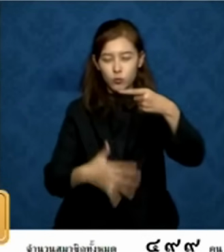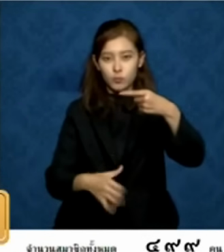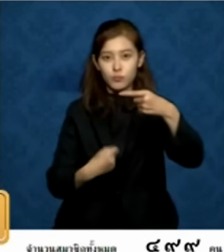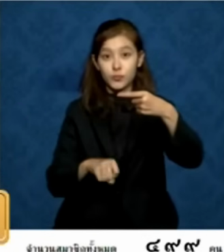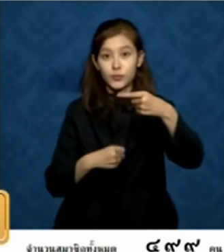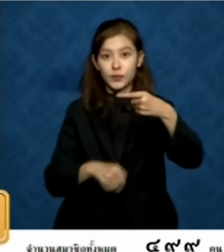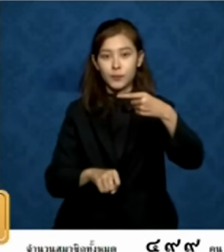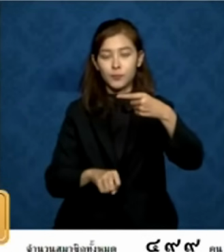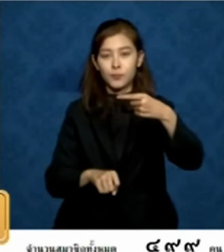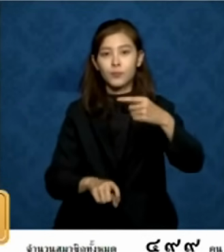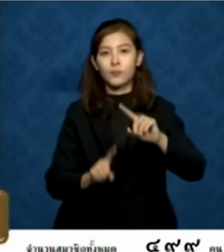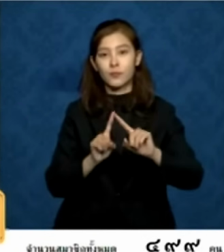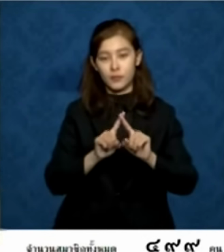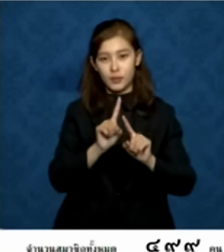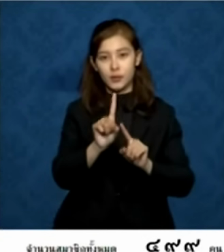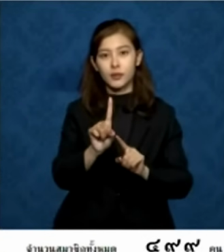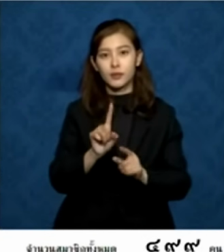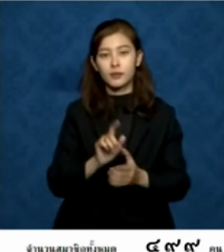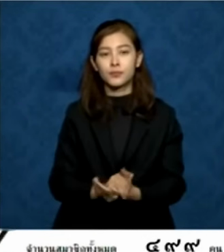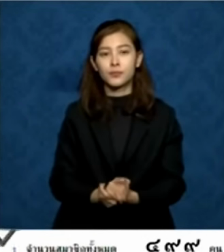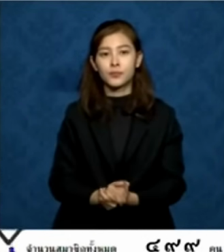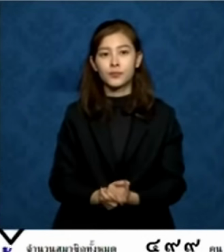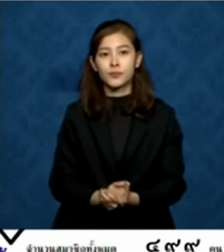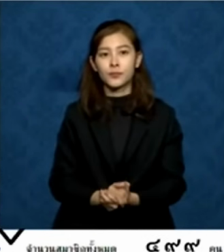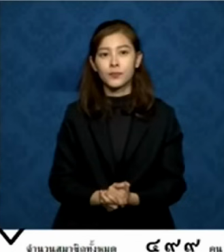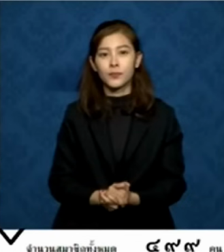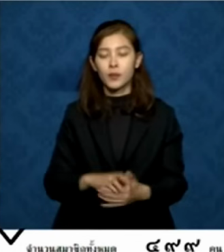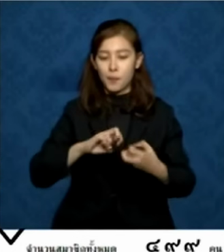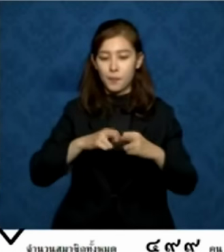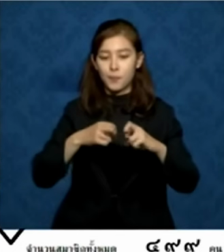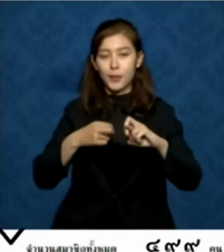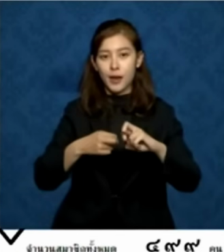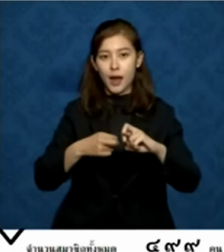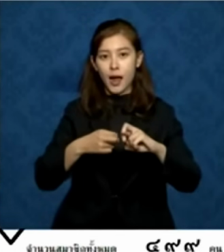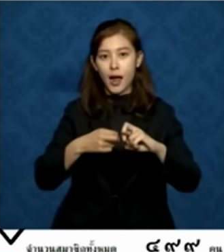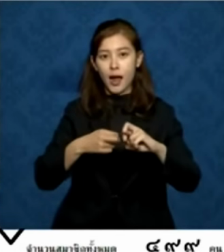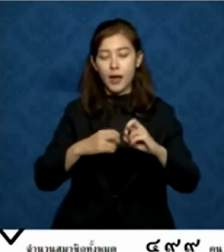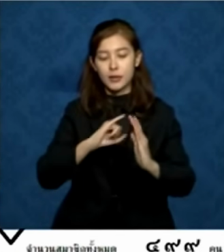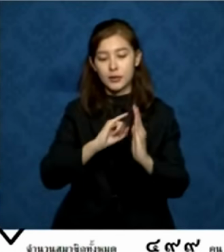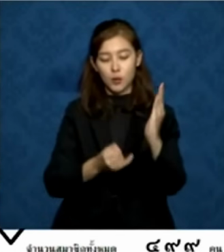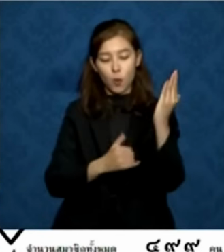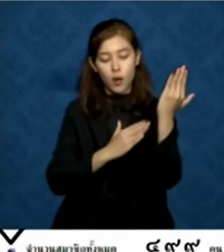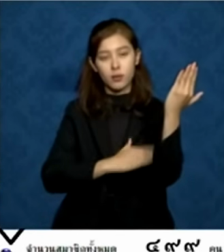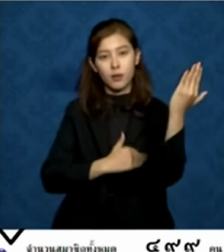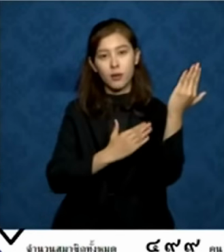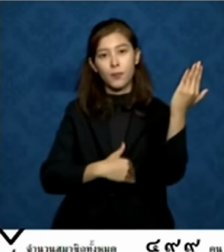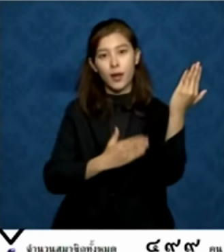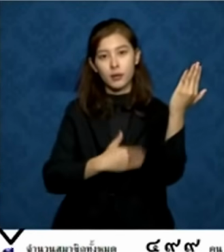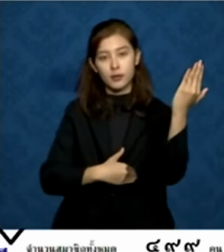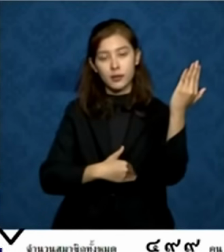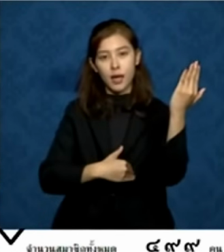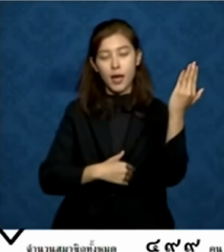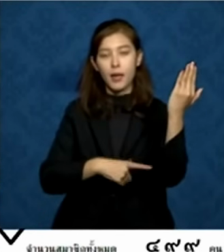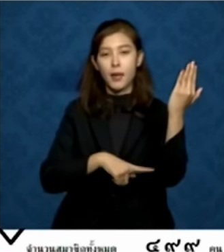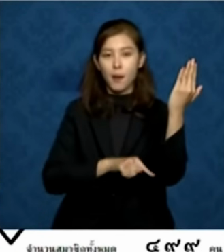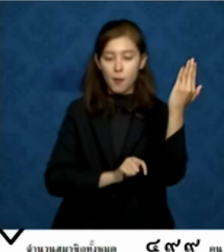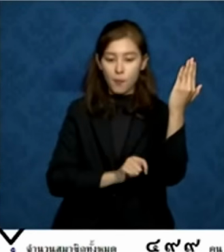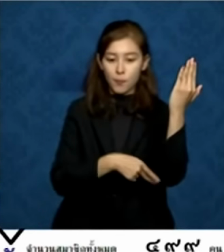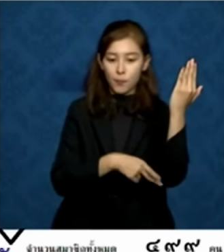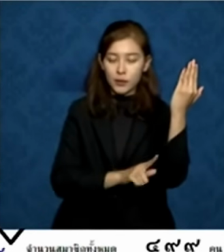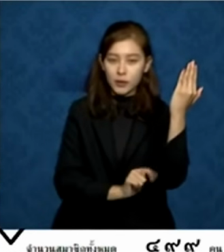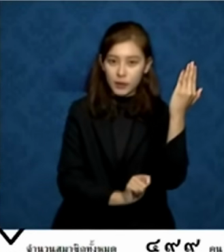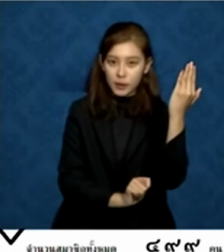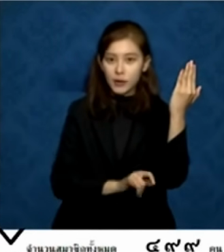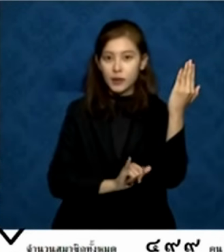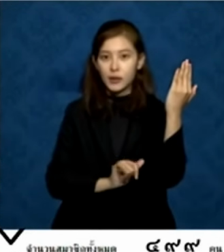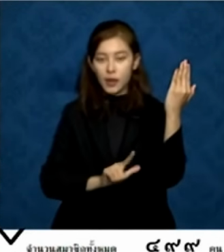1ขับเคลื่อนการแก้ไขปัญหา3จังหวัดชายแดนภาคใต้เรื่องที่2เขตเศรษฐกิจพิเศษภาคตะ